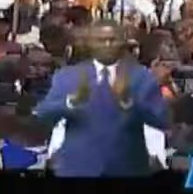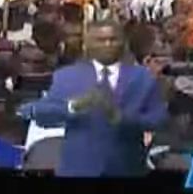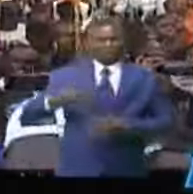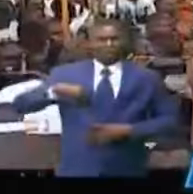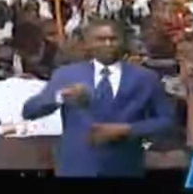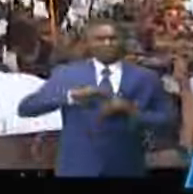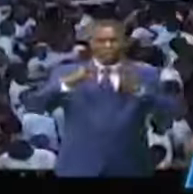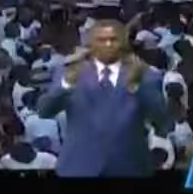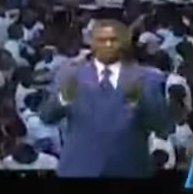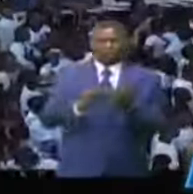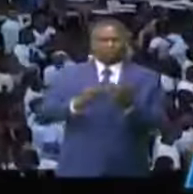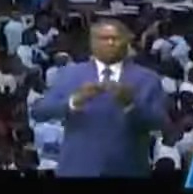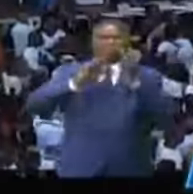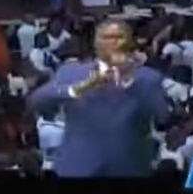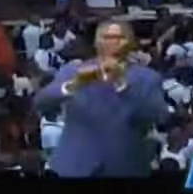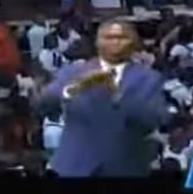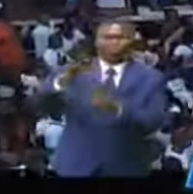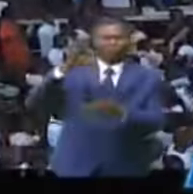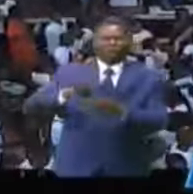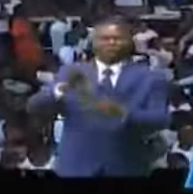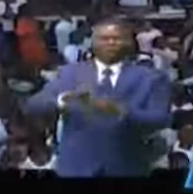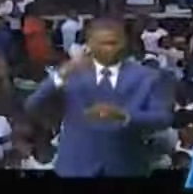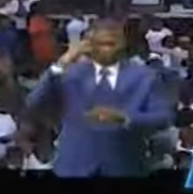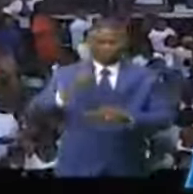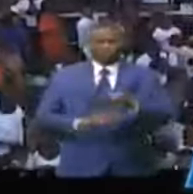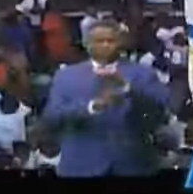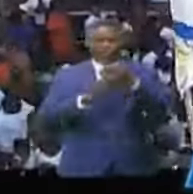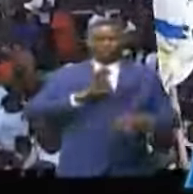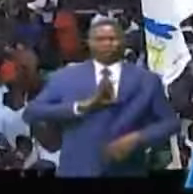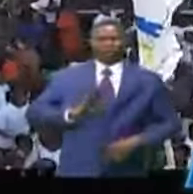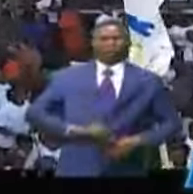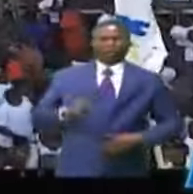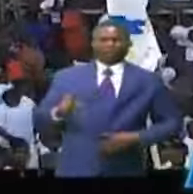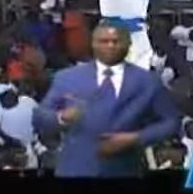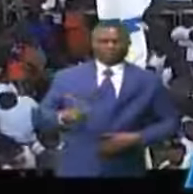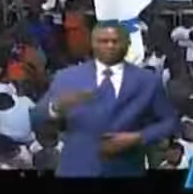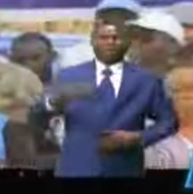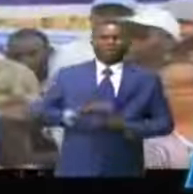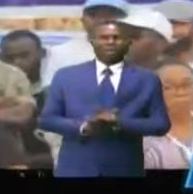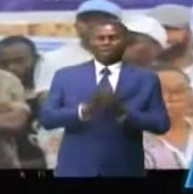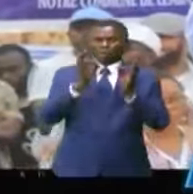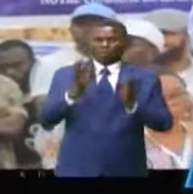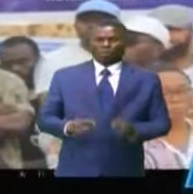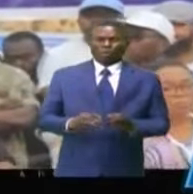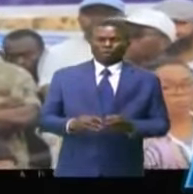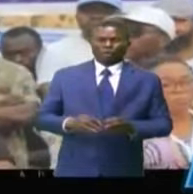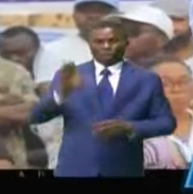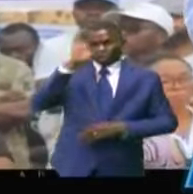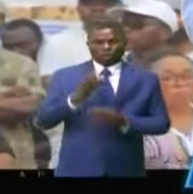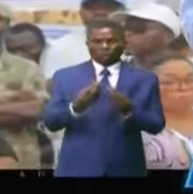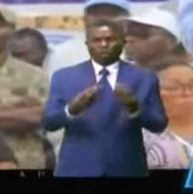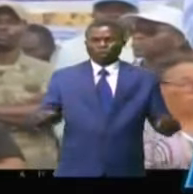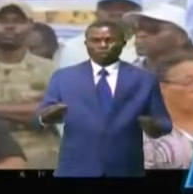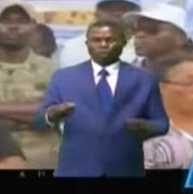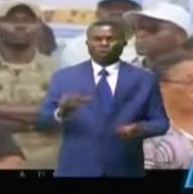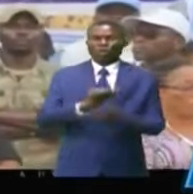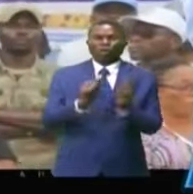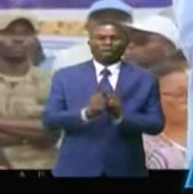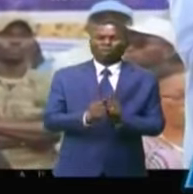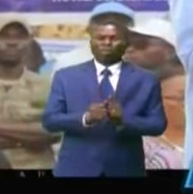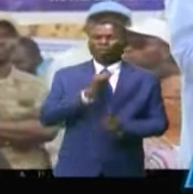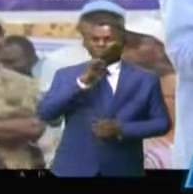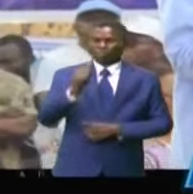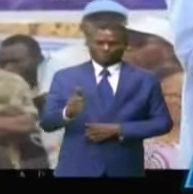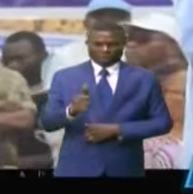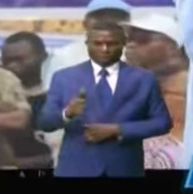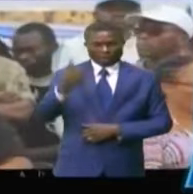l'équipe de campagne électorale de Félix Antoine Tshisekedi Tshilombo, car il n'y aura pas de négociation politique à la place des élections. C'est